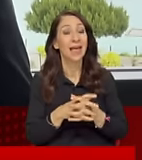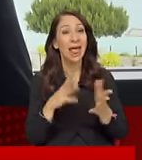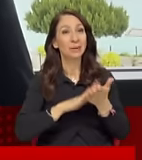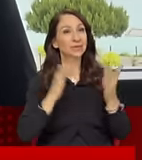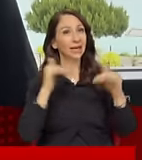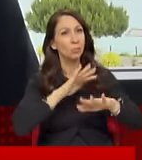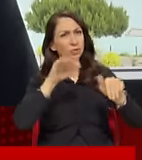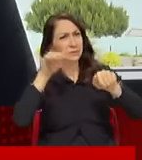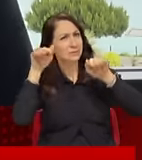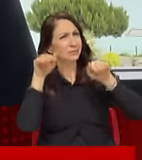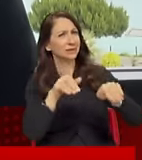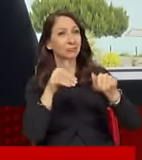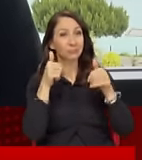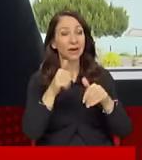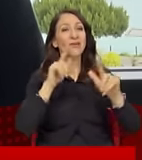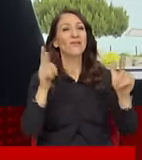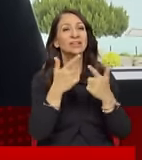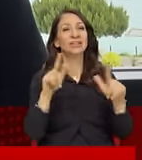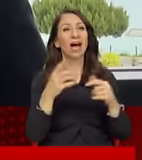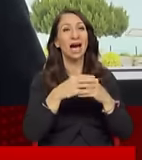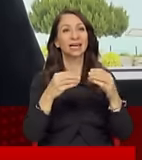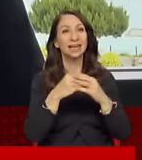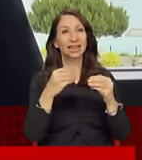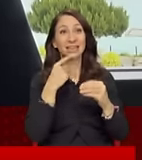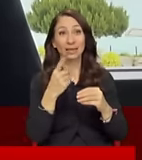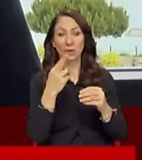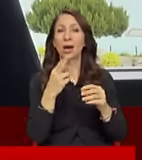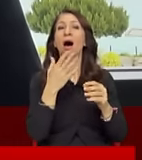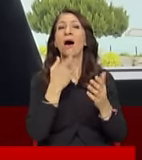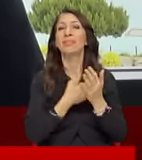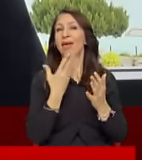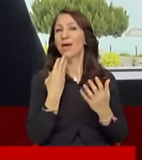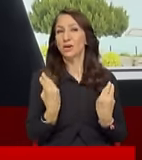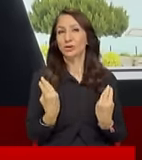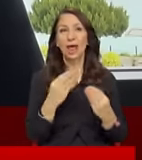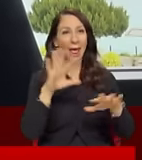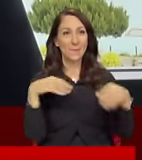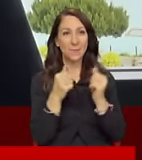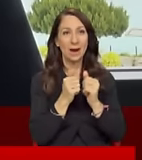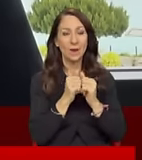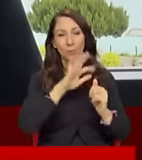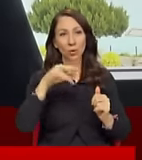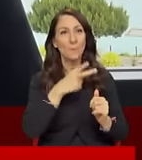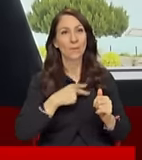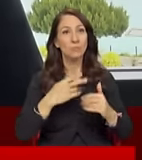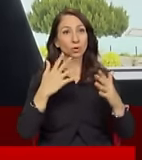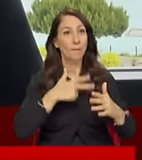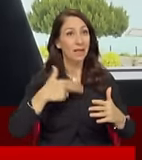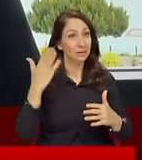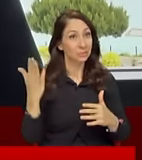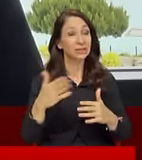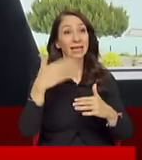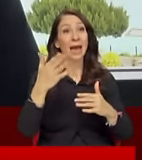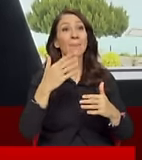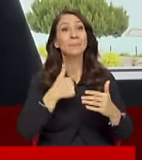Elimizden gelen tüm desteği vereceğiz ve festivalde Adana'yı dediğim gibi adına yakıştığı gibi hep birlikte bütün belediyeler, büyükşehir belediyemiz,